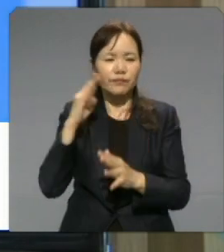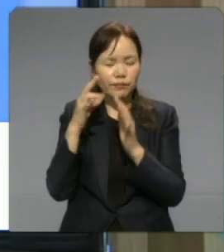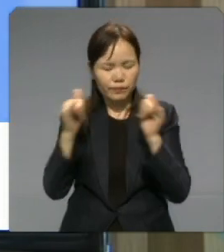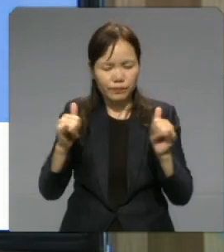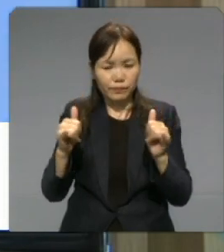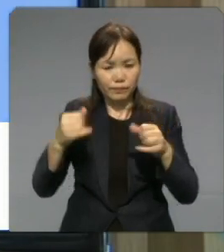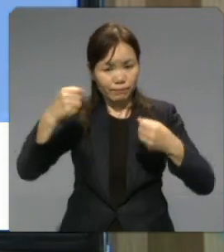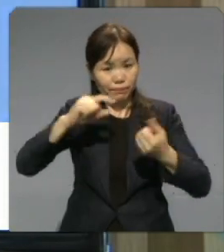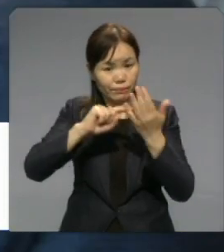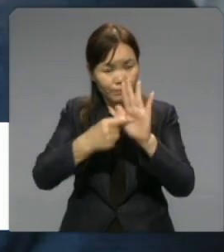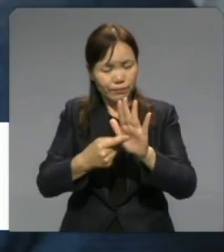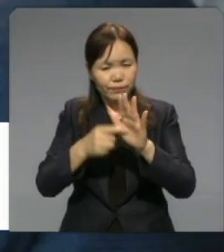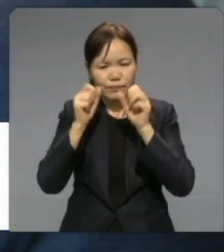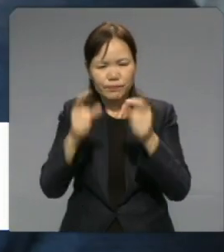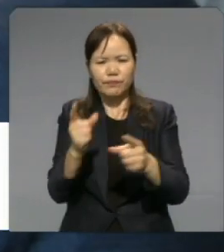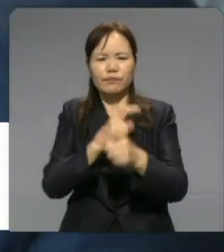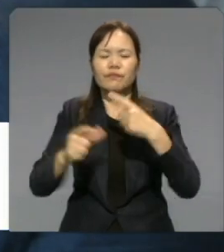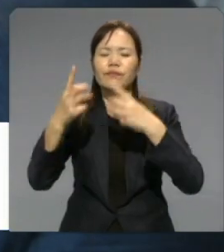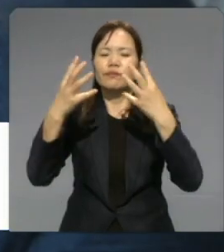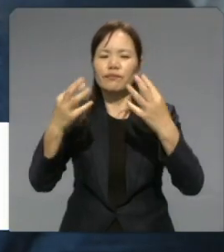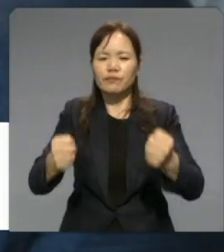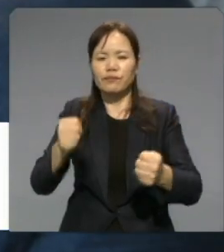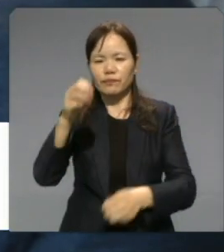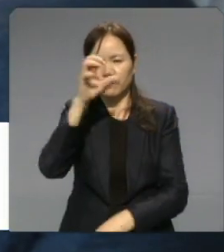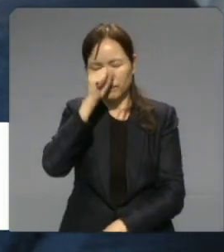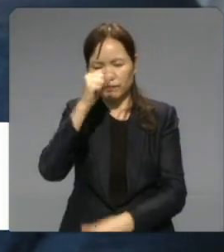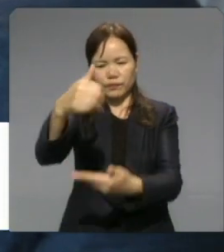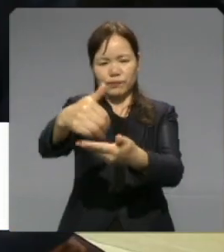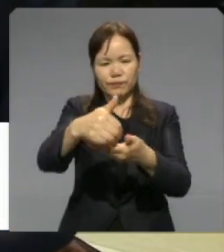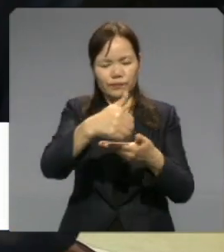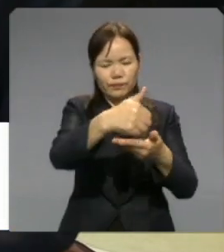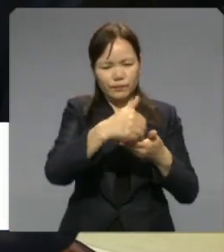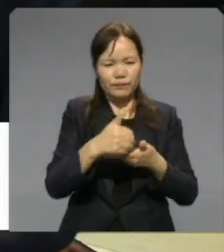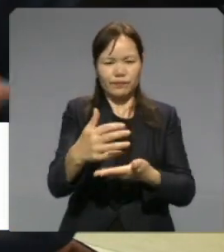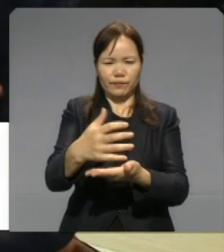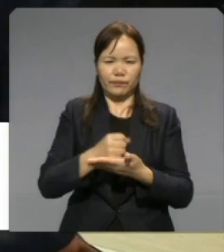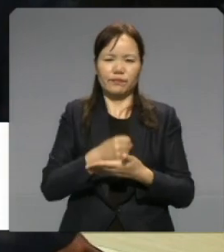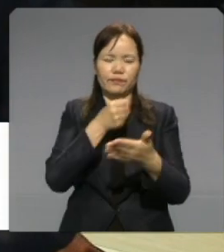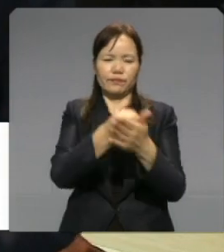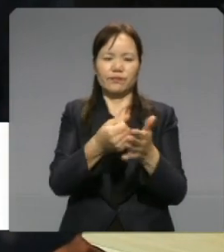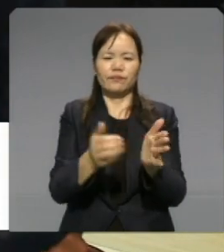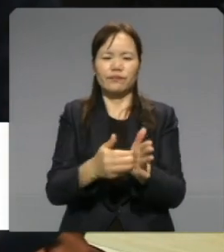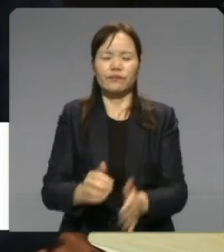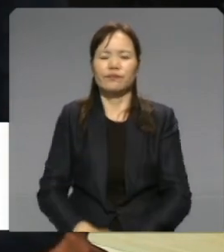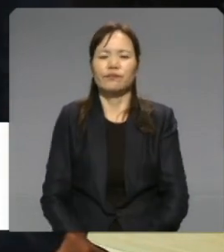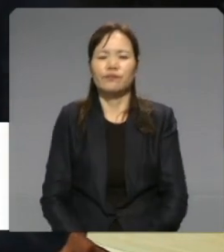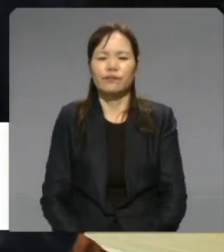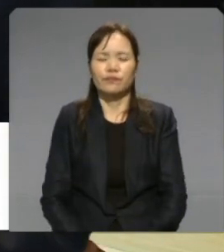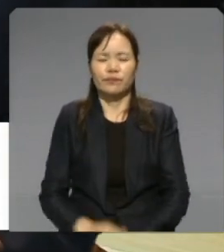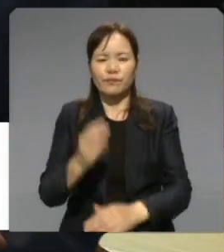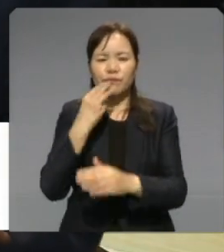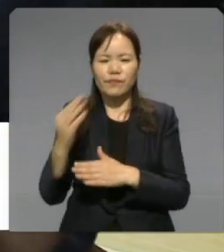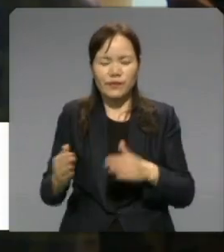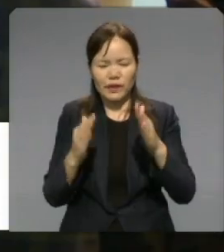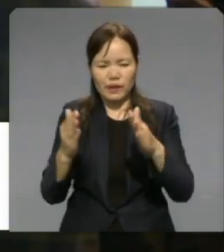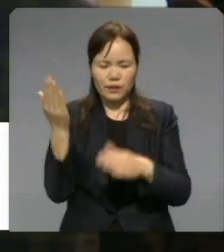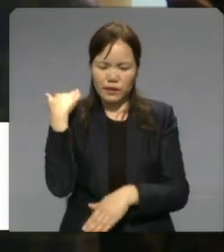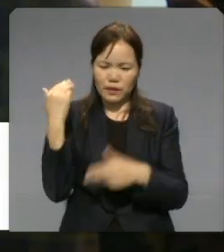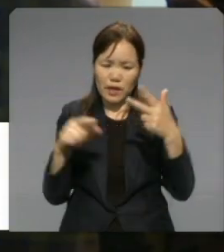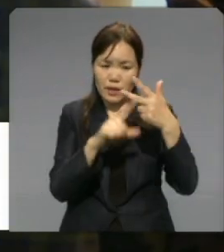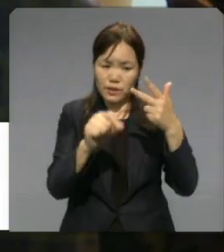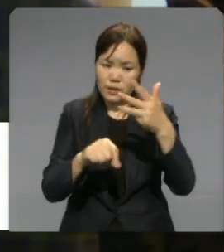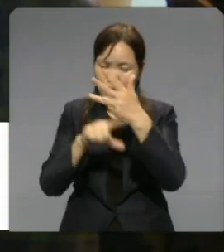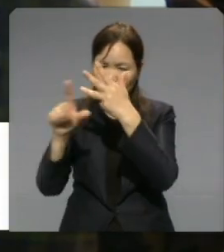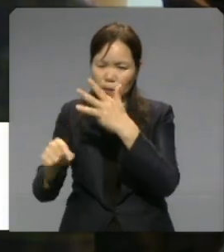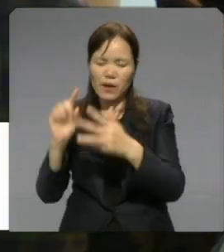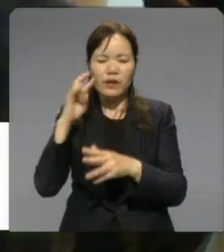무대에 설 수 있는 기회를 더 많이 가졌으면 한다라는 건의 사항을 수용해 결정됐습니다 이에 따라 경기도는 지난 7월에서